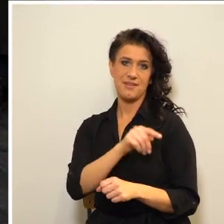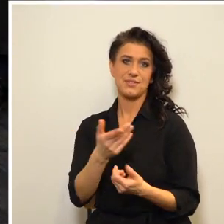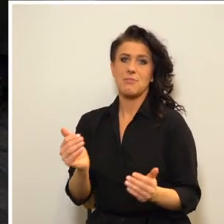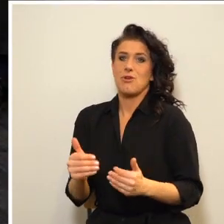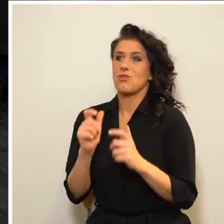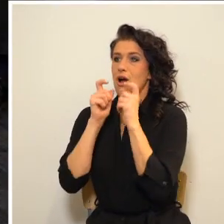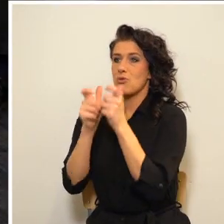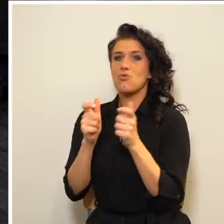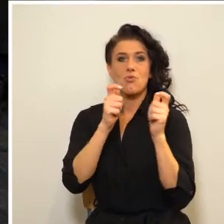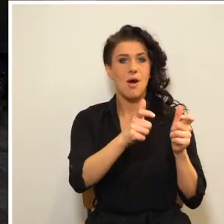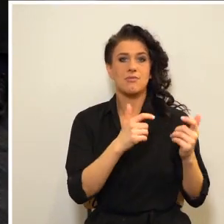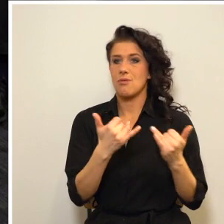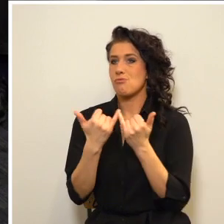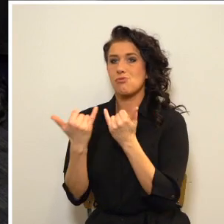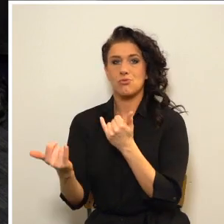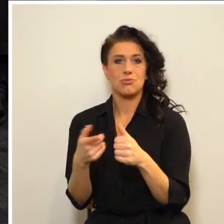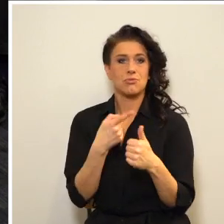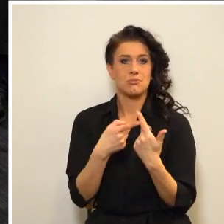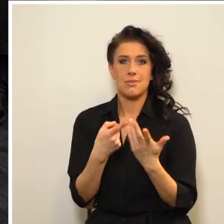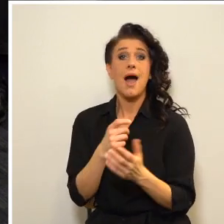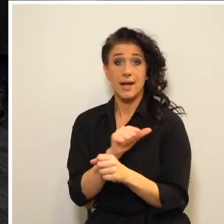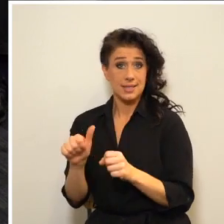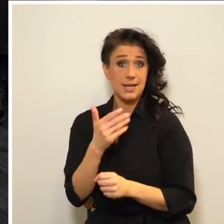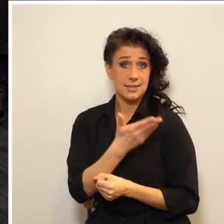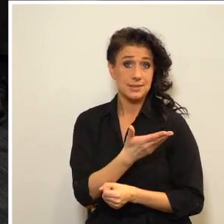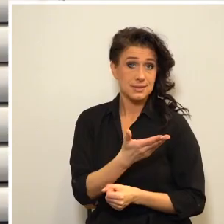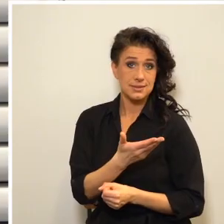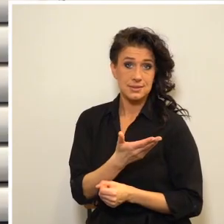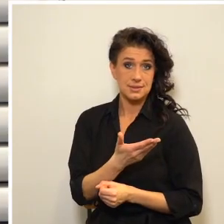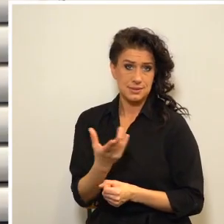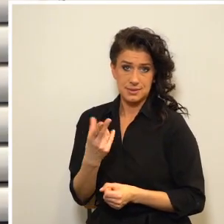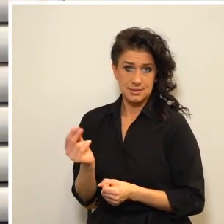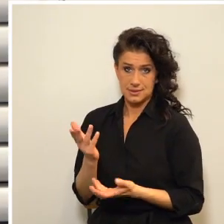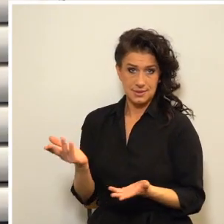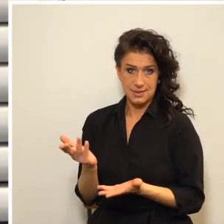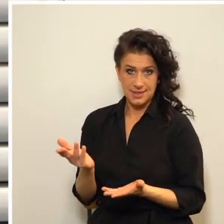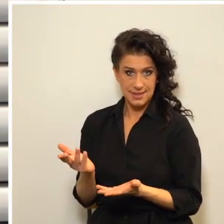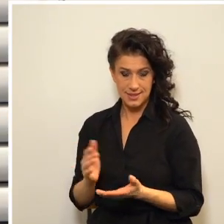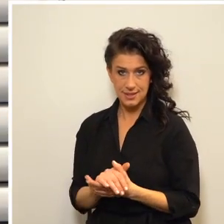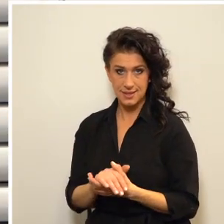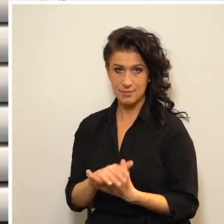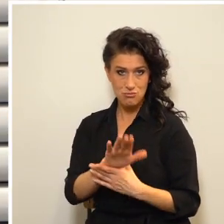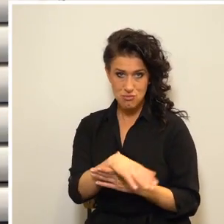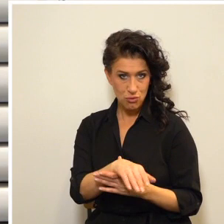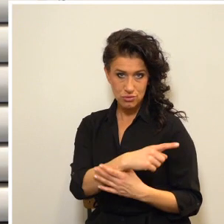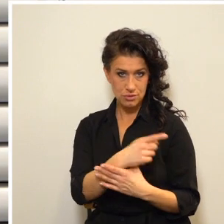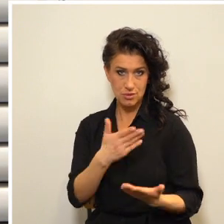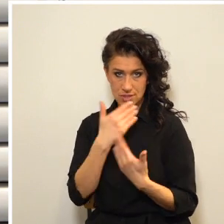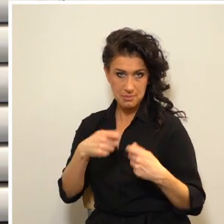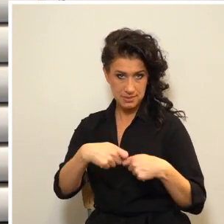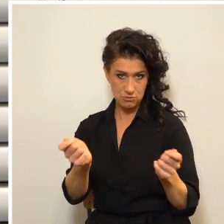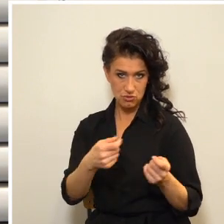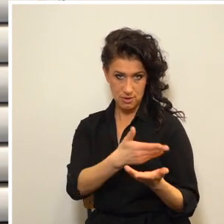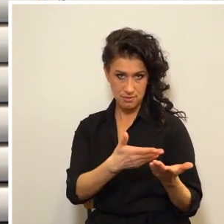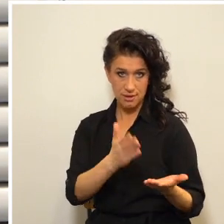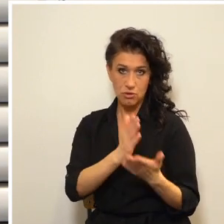ogłaszać Czy to znaczy że to jest oczywiście że nie jest jeszcze jeden element o którym normalnie się w Polsce nie mówi